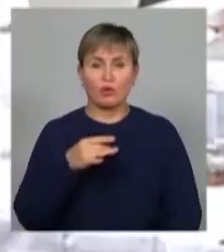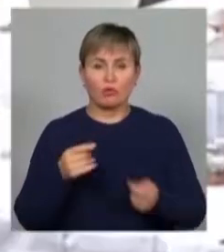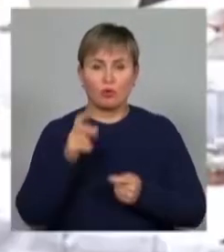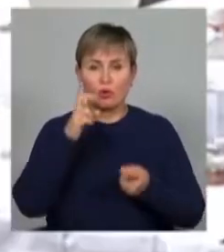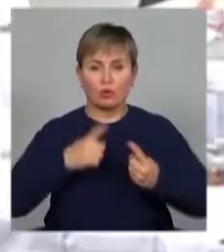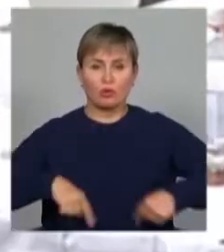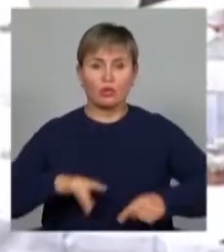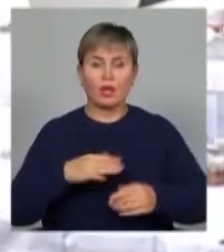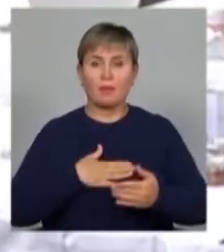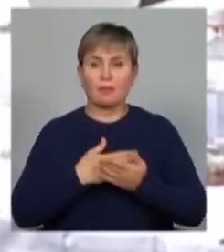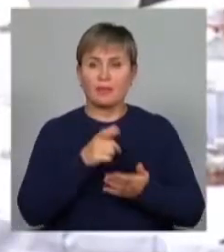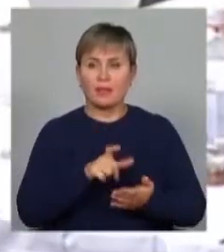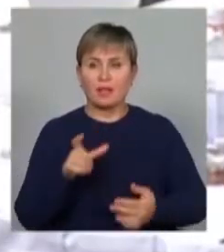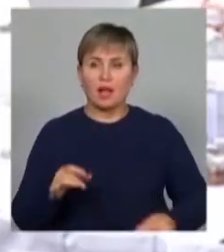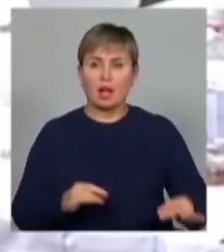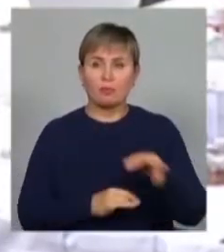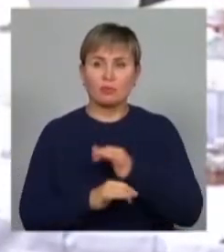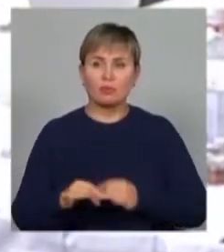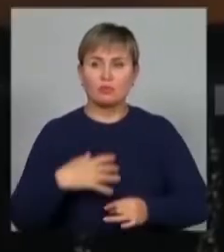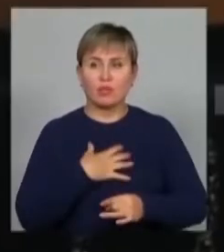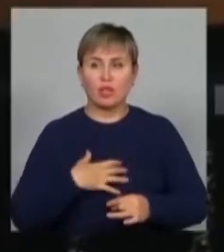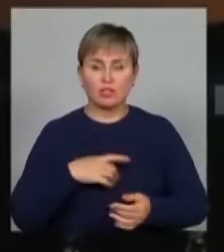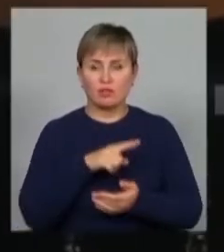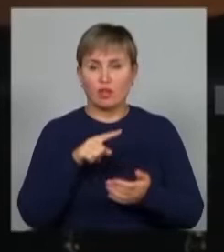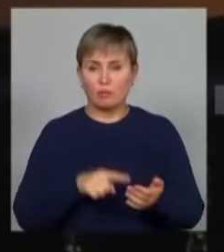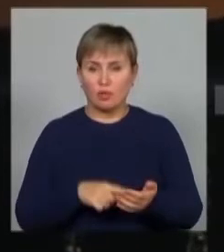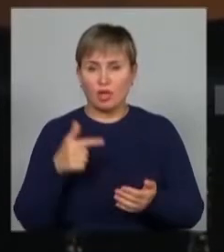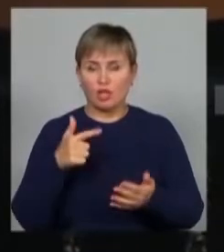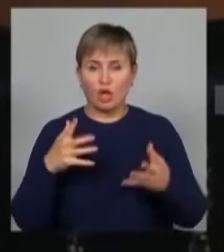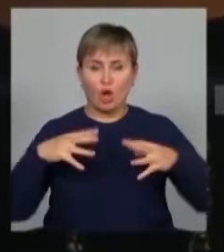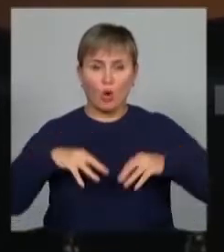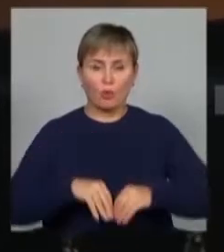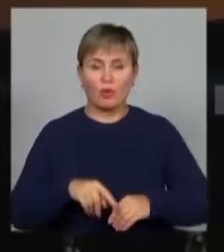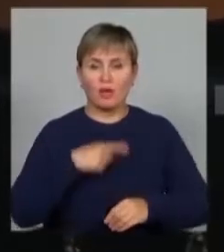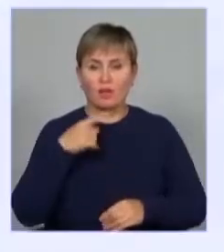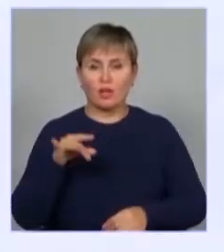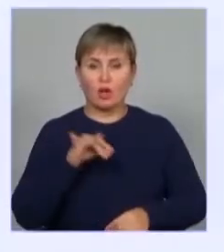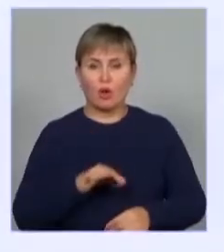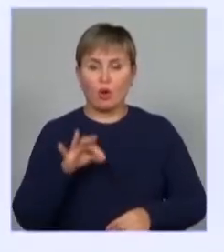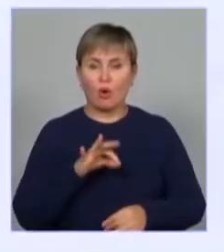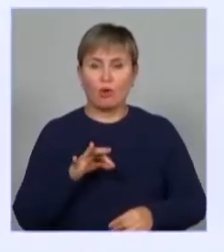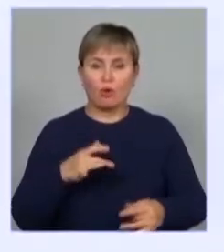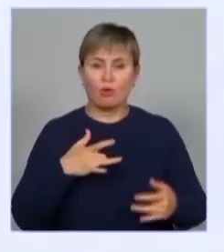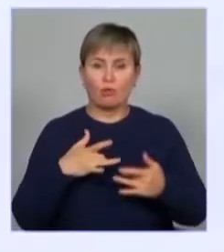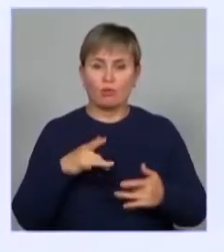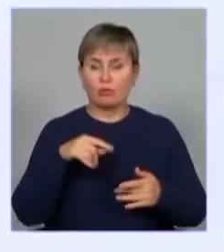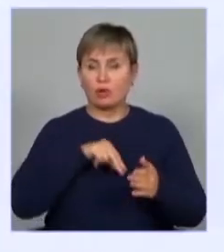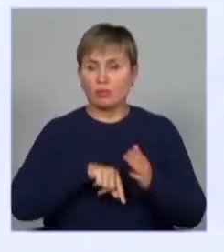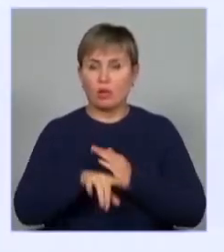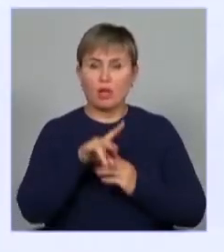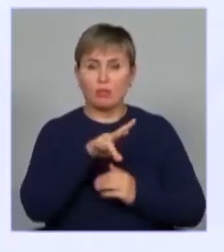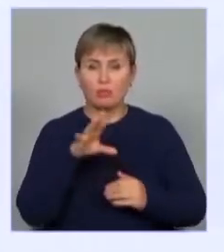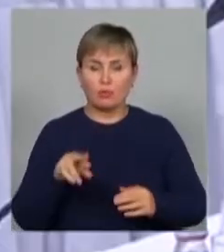госорганов и общественники. Они обсудили насущные вопросы гражданского общества. Речь зашла и о роли НПО в развитии